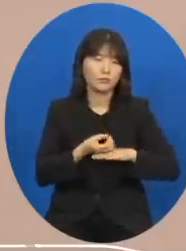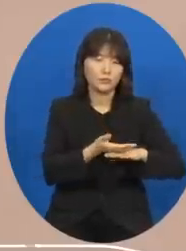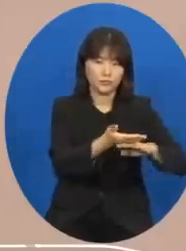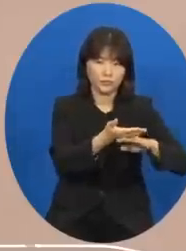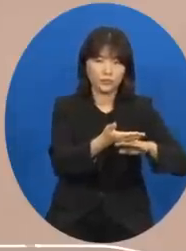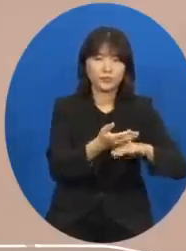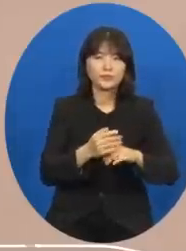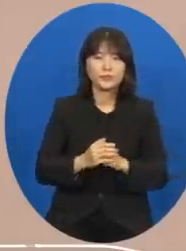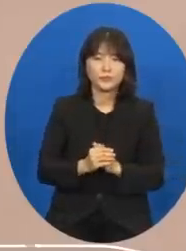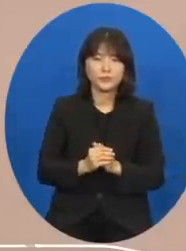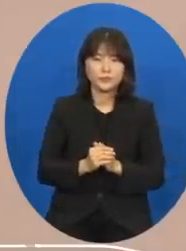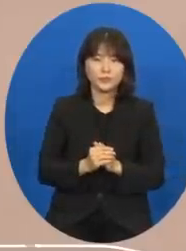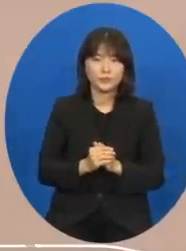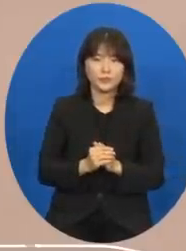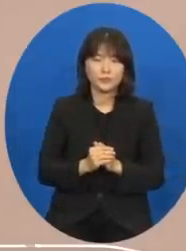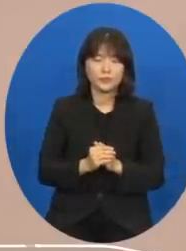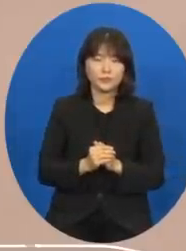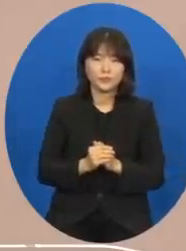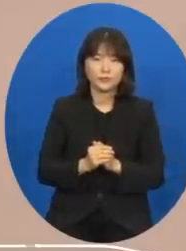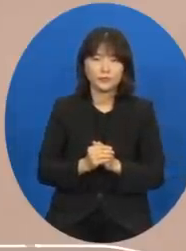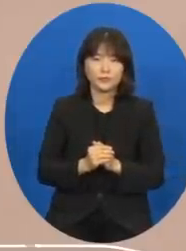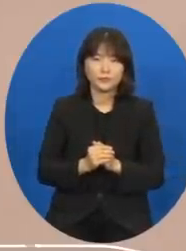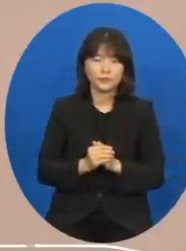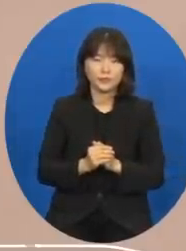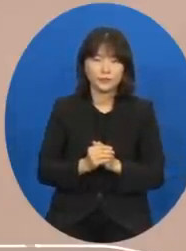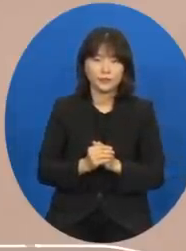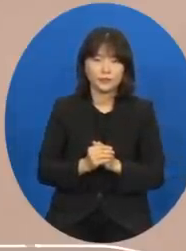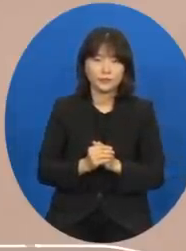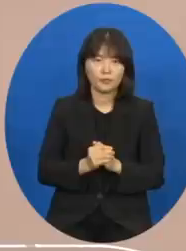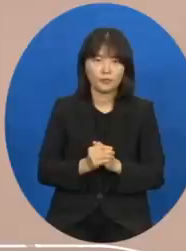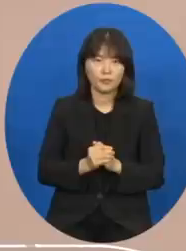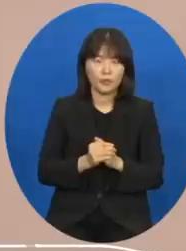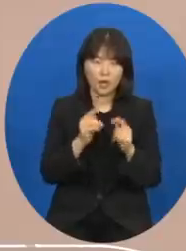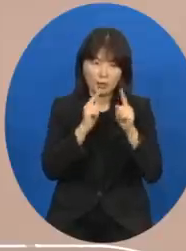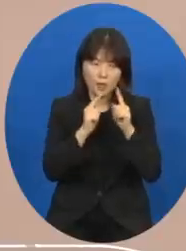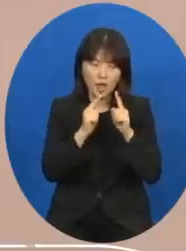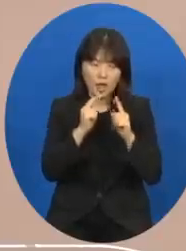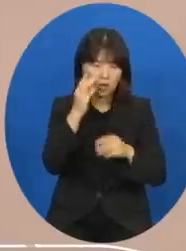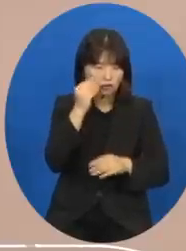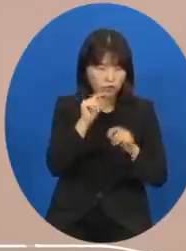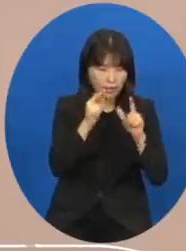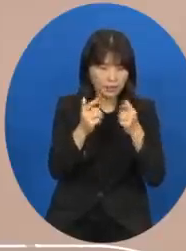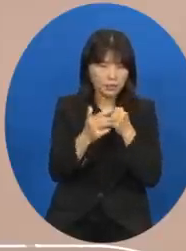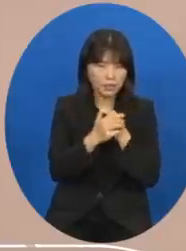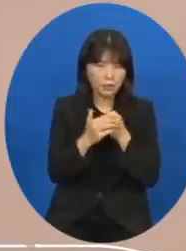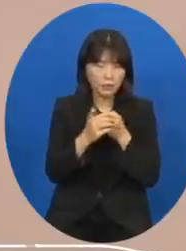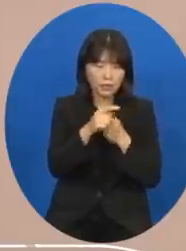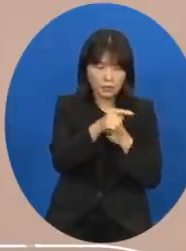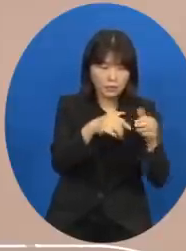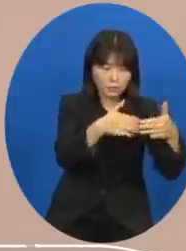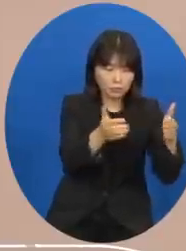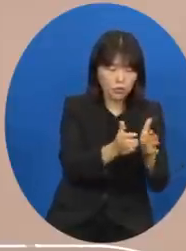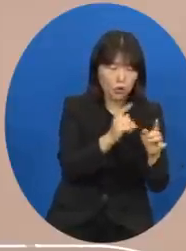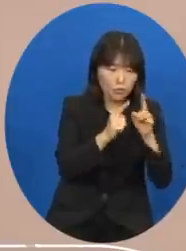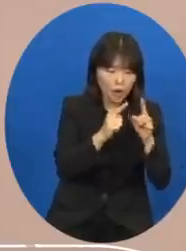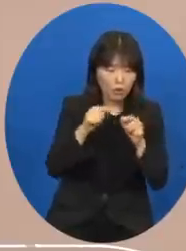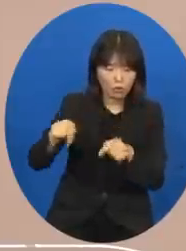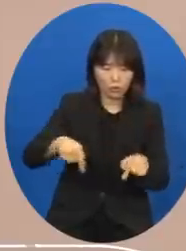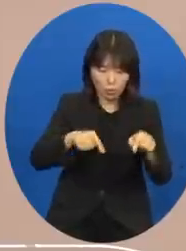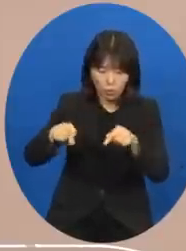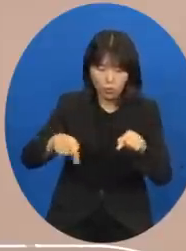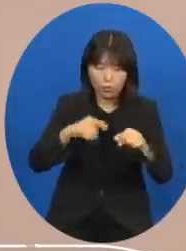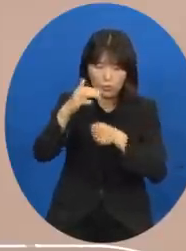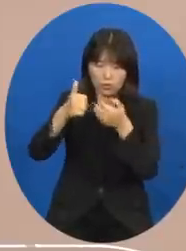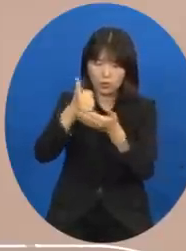거예요. 그래서 말이 익숙지 않으니까 그들의 부족의 말로 녹음을 해서